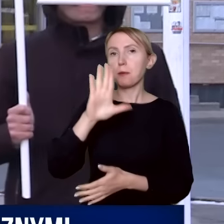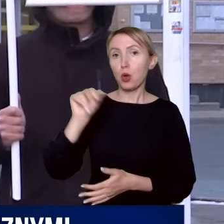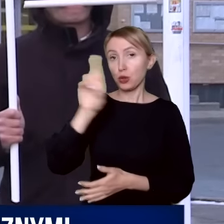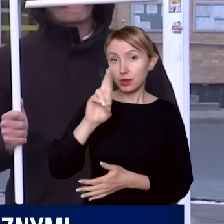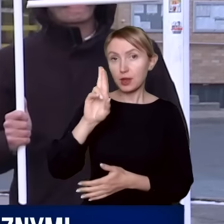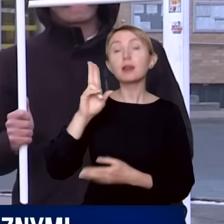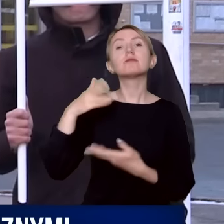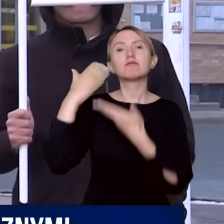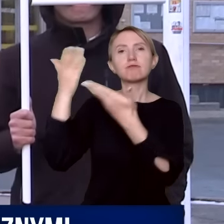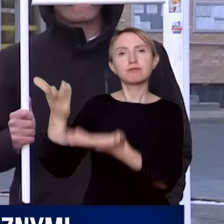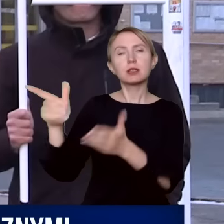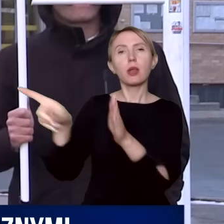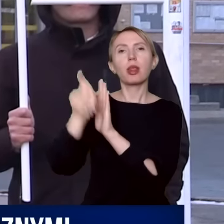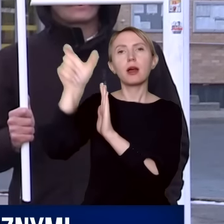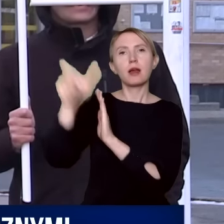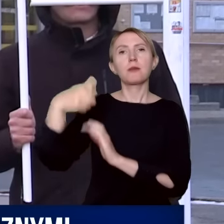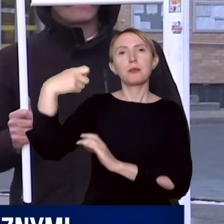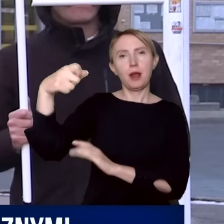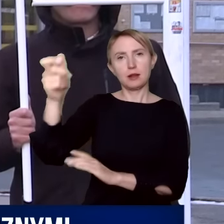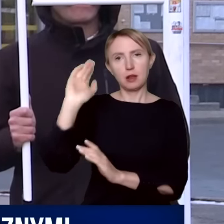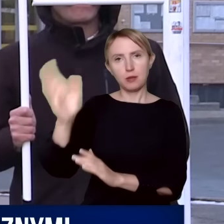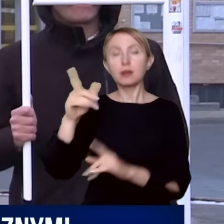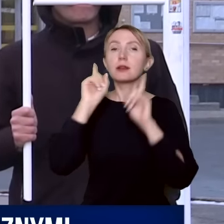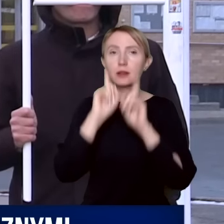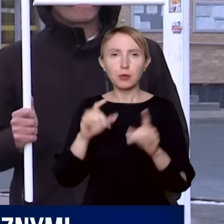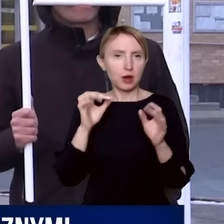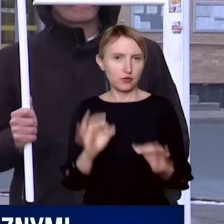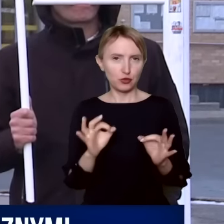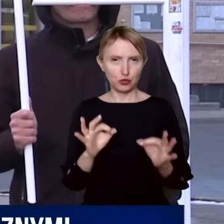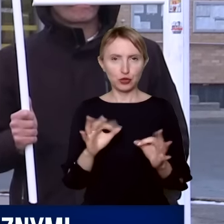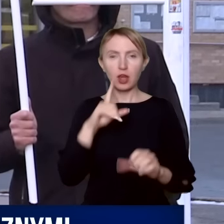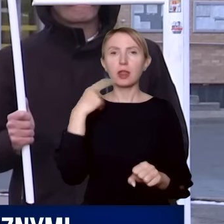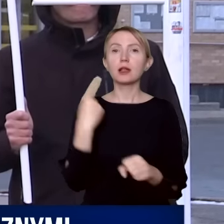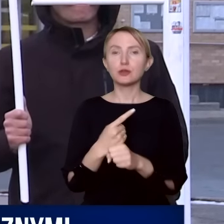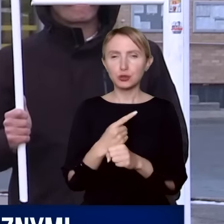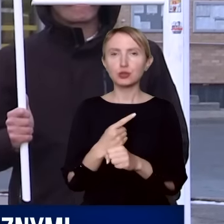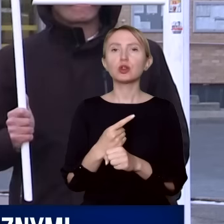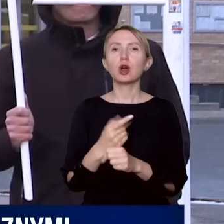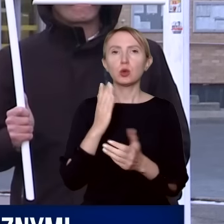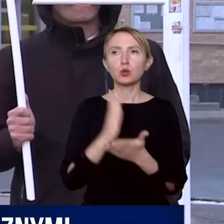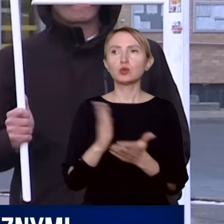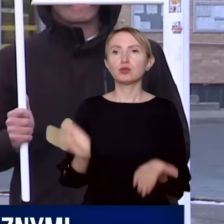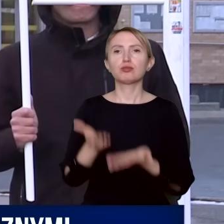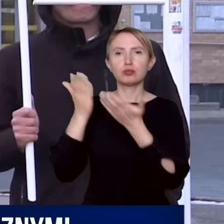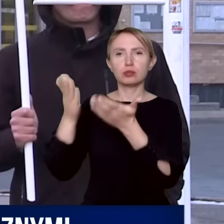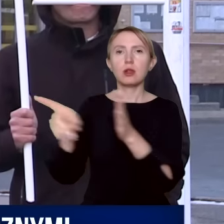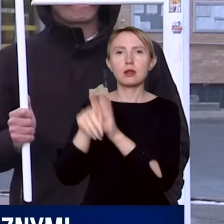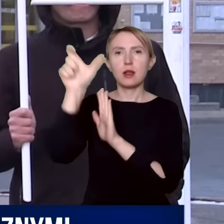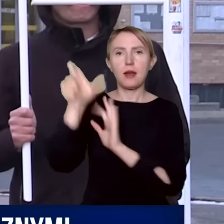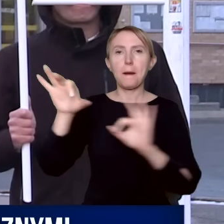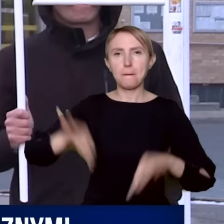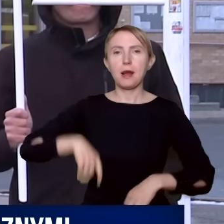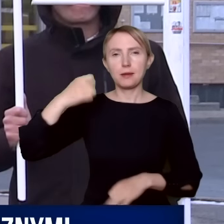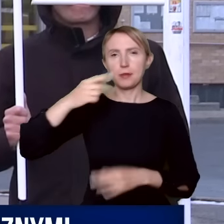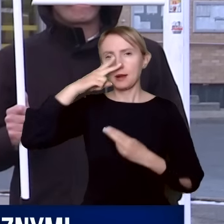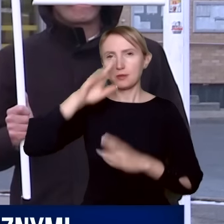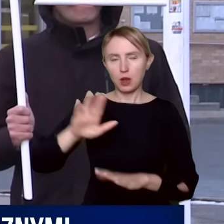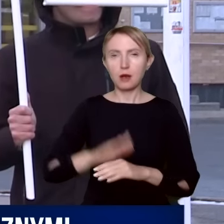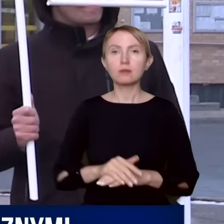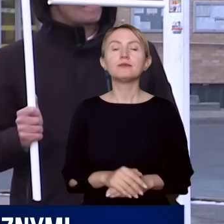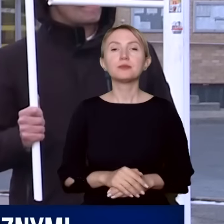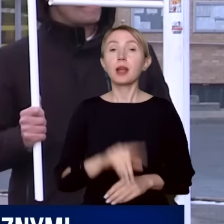na prezydenckie biurko i rzeczywiście dzisiaj ta decyzja została panu prezydentowi przedstawiona, przesłana, z